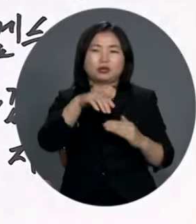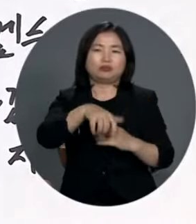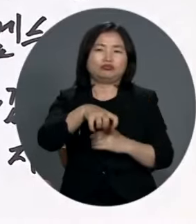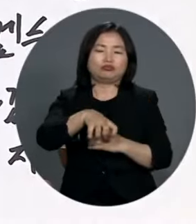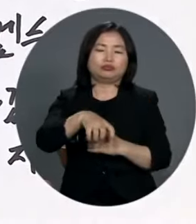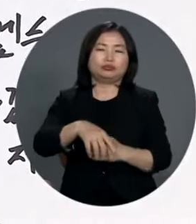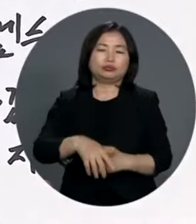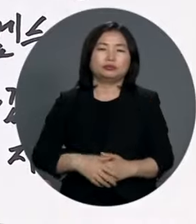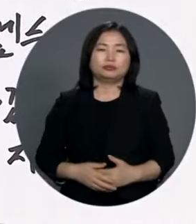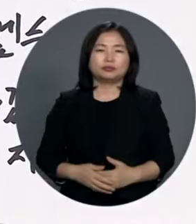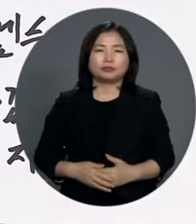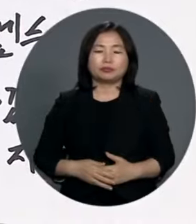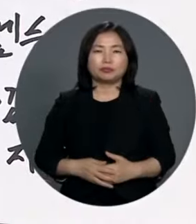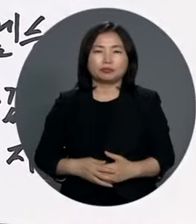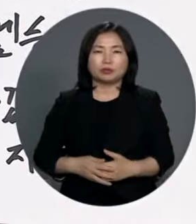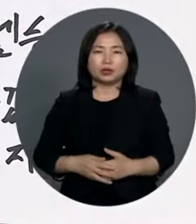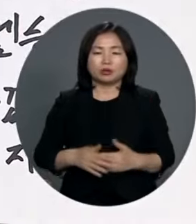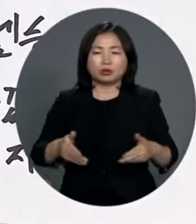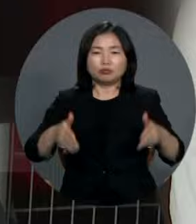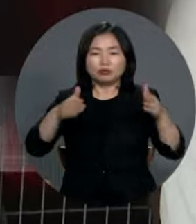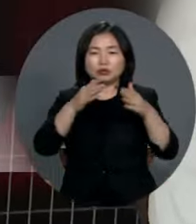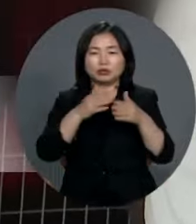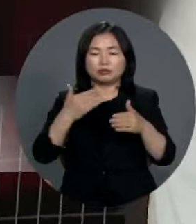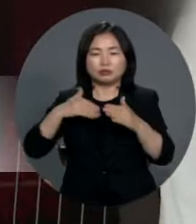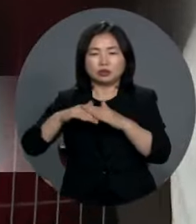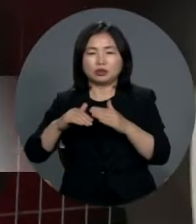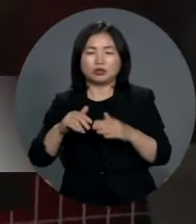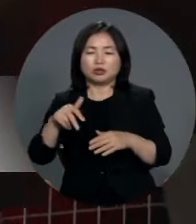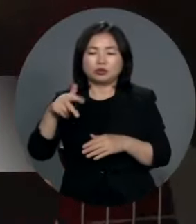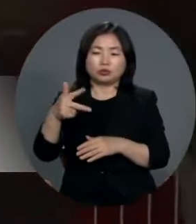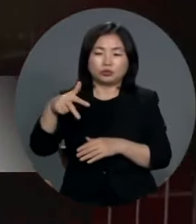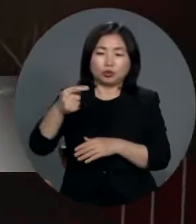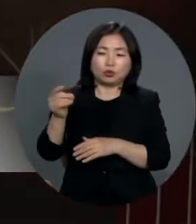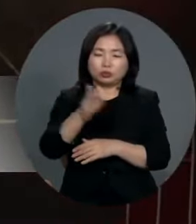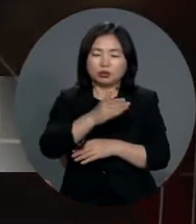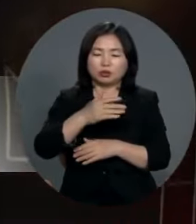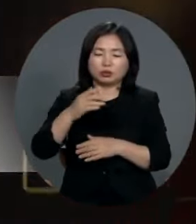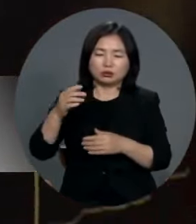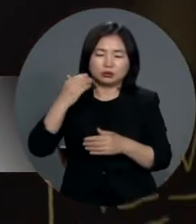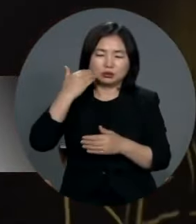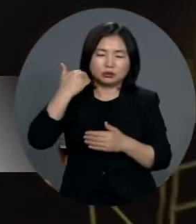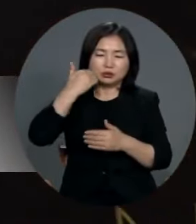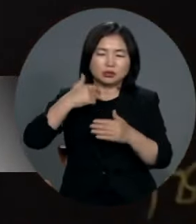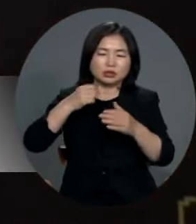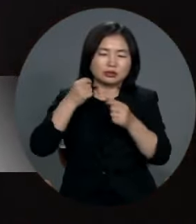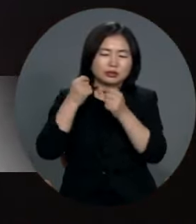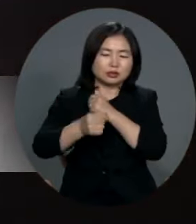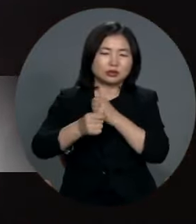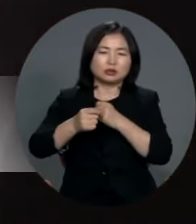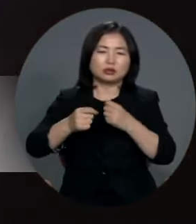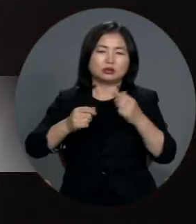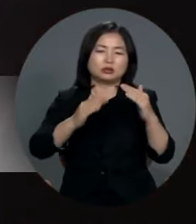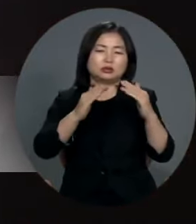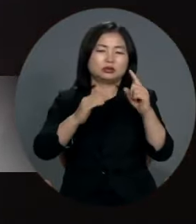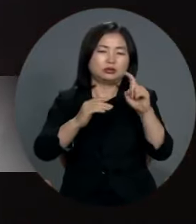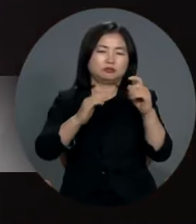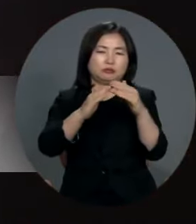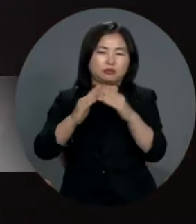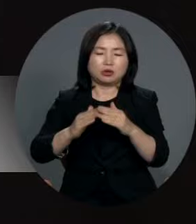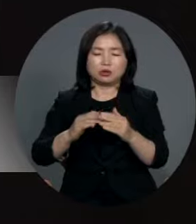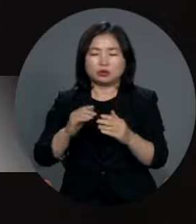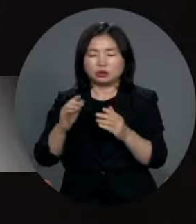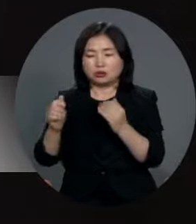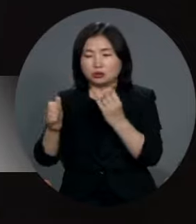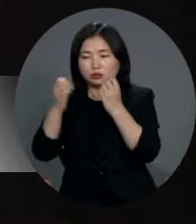다가구 주택입니다. 이 건물 임대인 조모 씨로부터 전세 사기를 당한 피해자만 10여 가구.